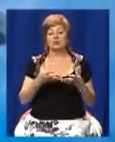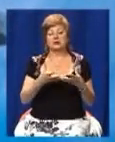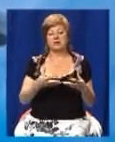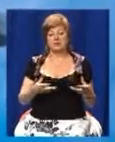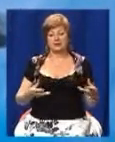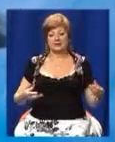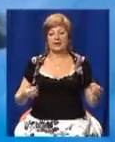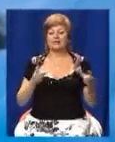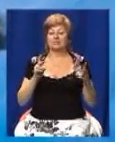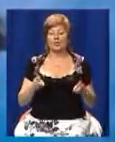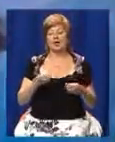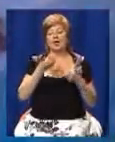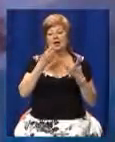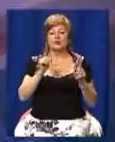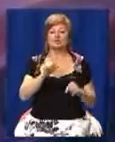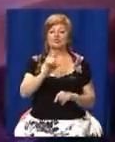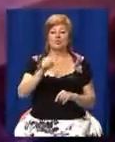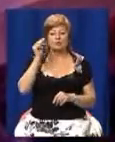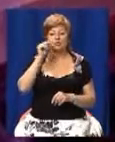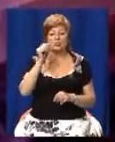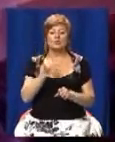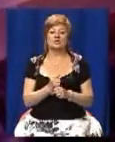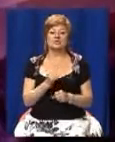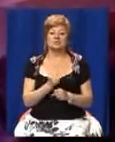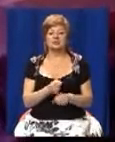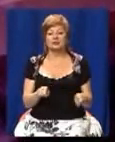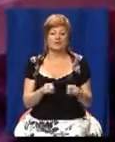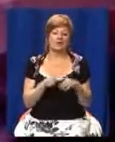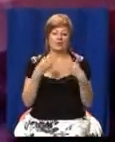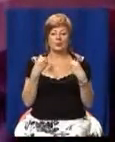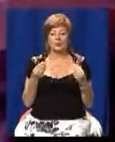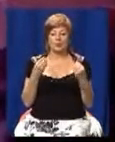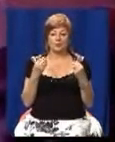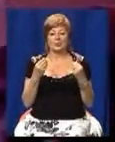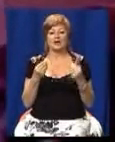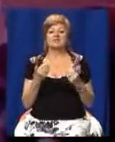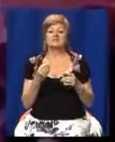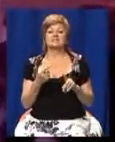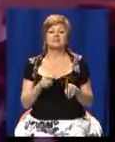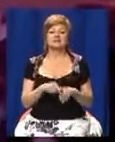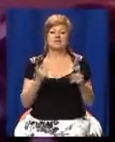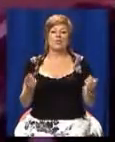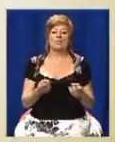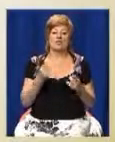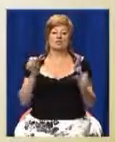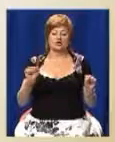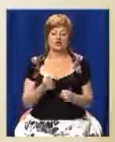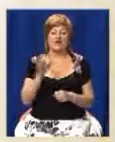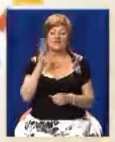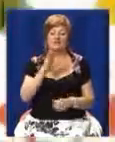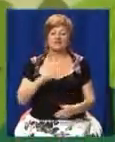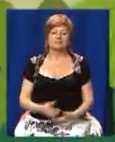тануть. Але як добре те, що люди навчились створювати таку красу із, здавалося б, звичайної застиглої води.